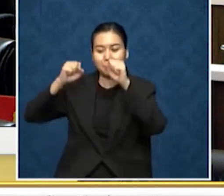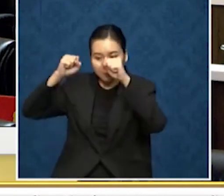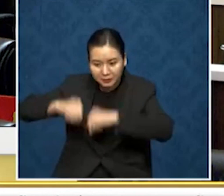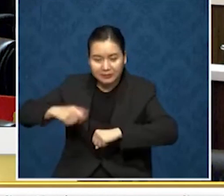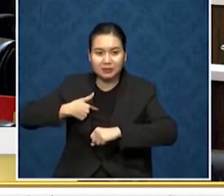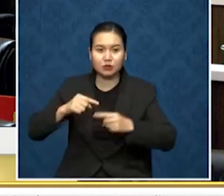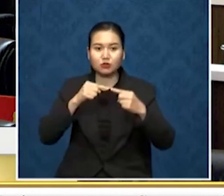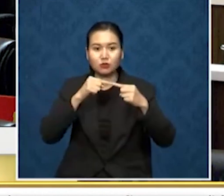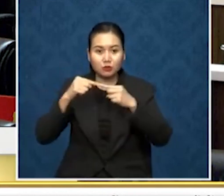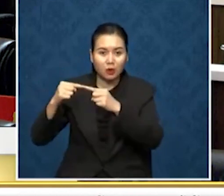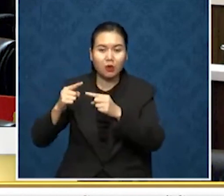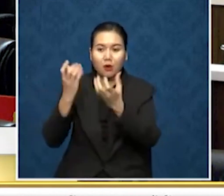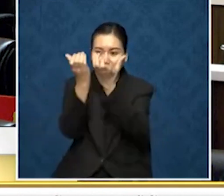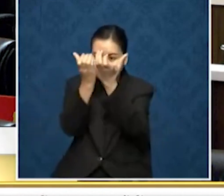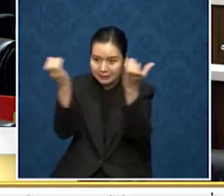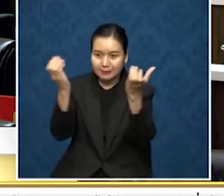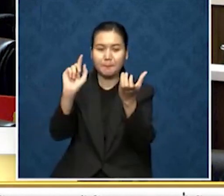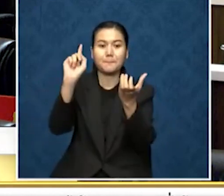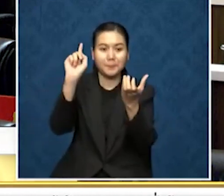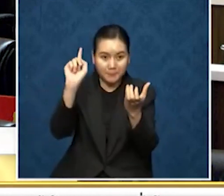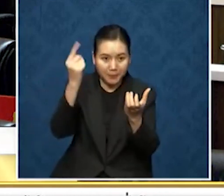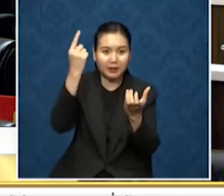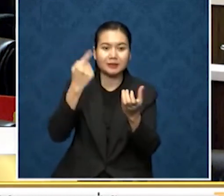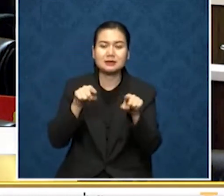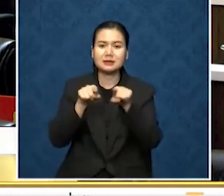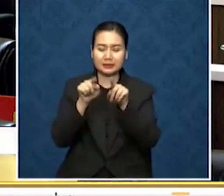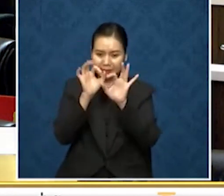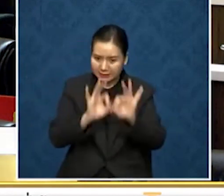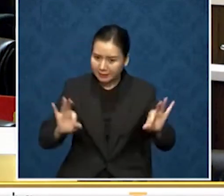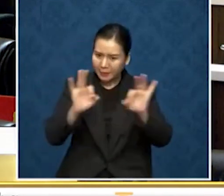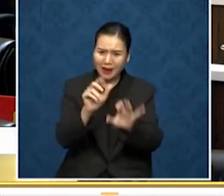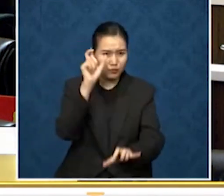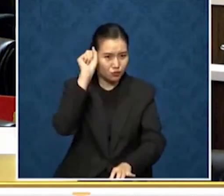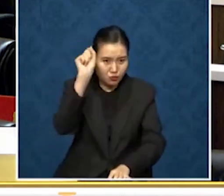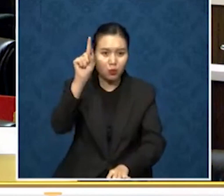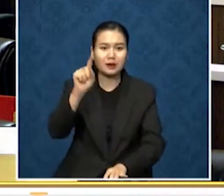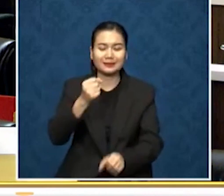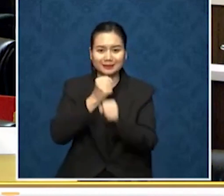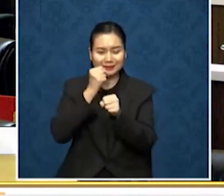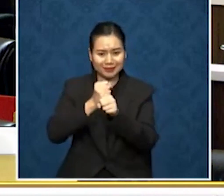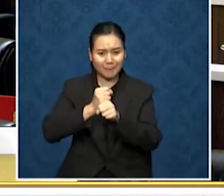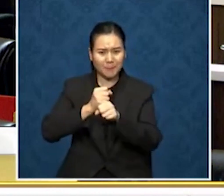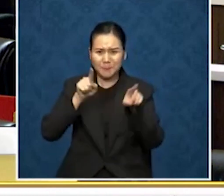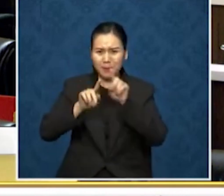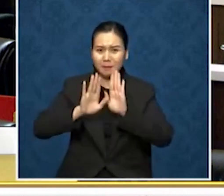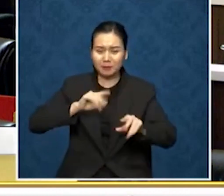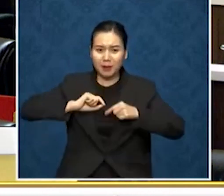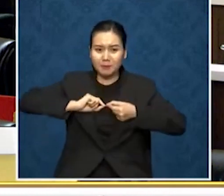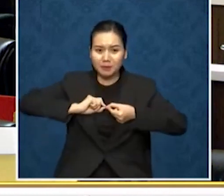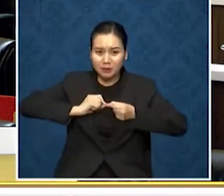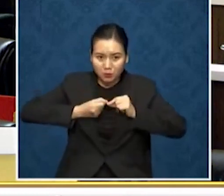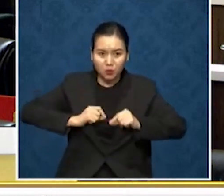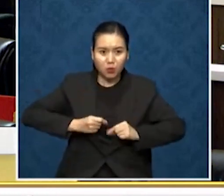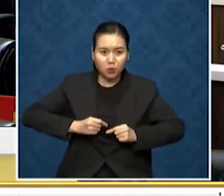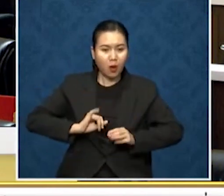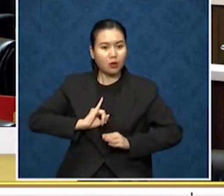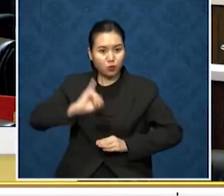ไปสู่การเปิดทางให้มีรัฐธรรมนูญฉบับใหม่เนี่ยจึงเป็นเรื่องจำเป็นเร่งด่วนที่ต้องทำเป็นกระดุมเม็ดแรกที่เราต้องติดเพื่อ